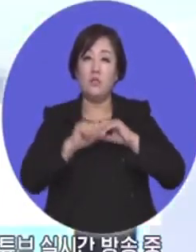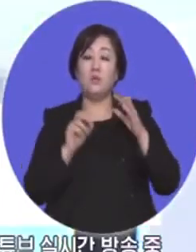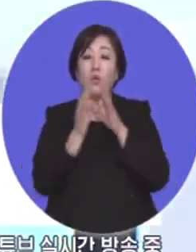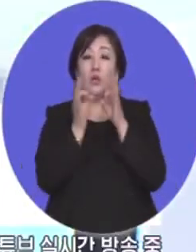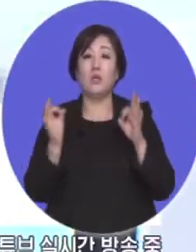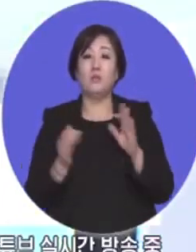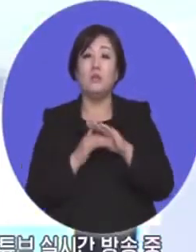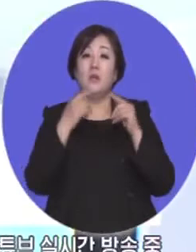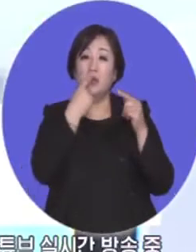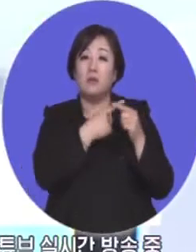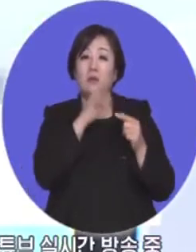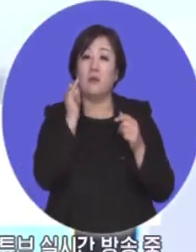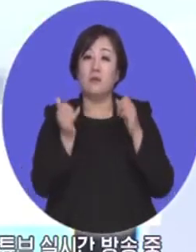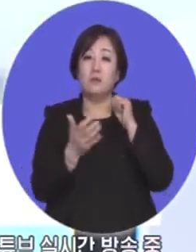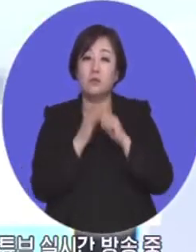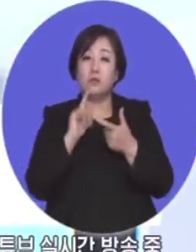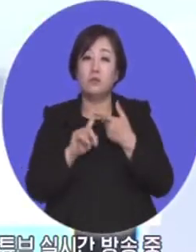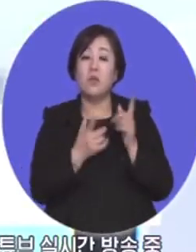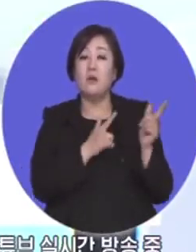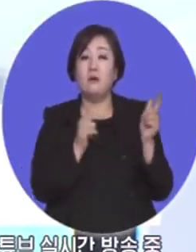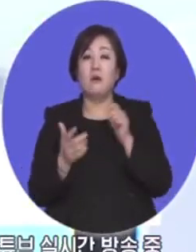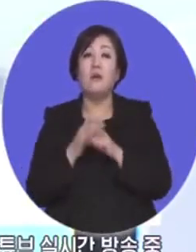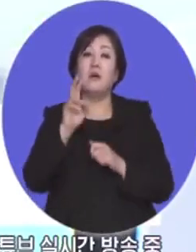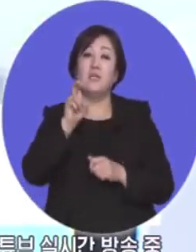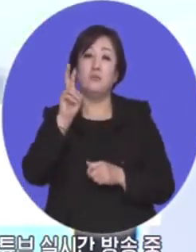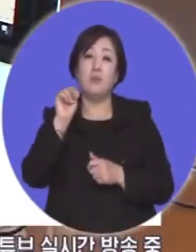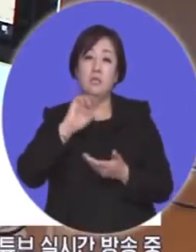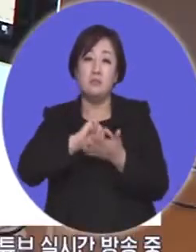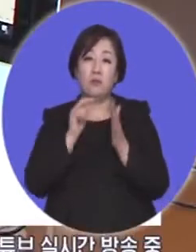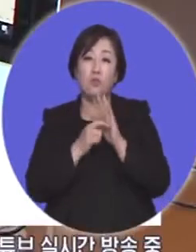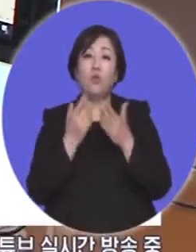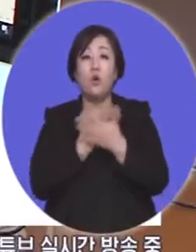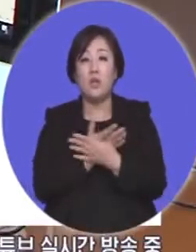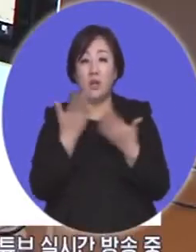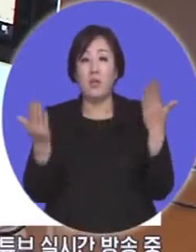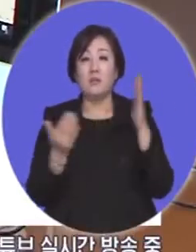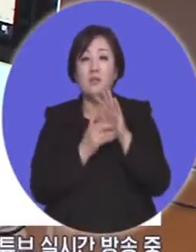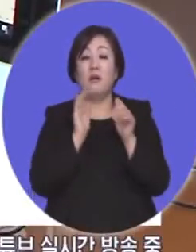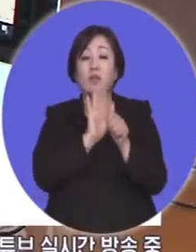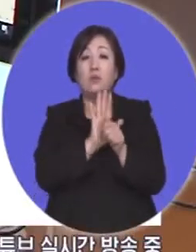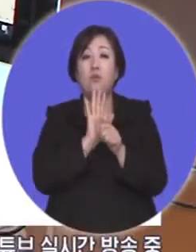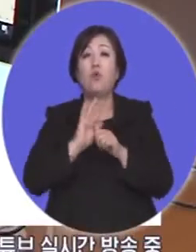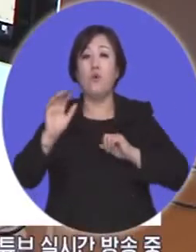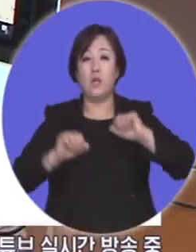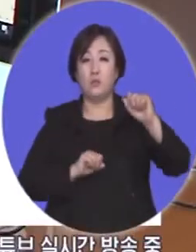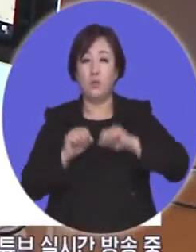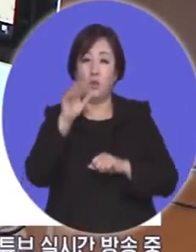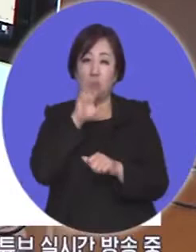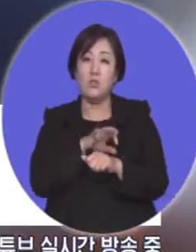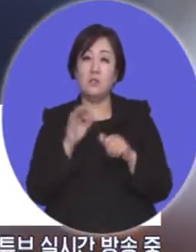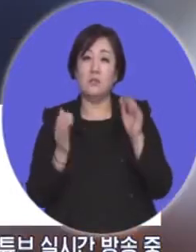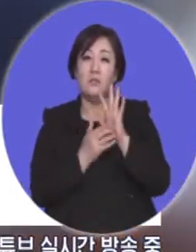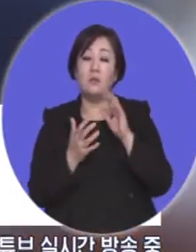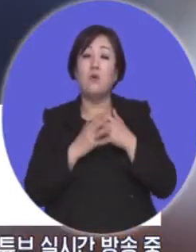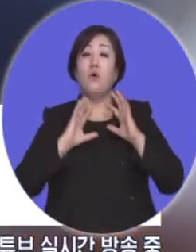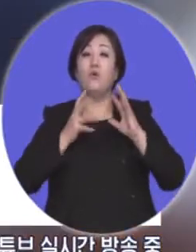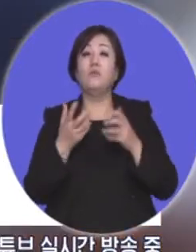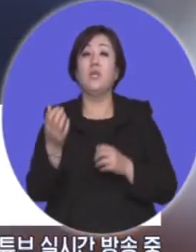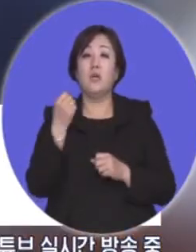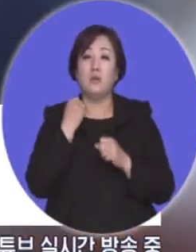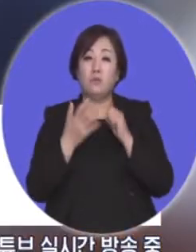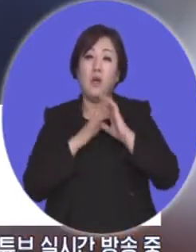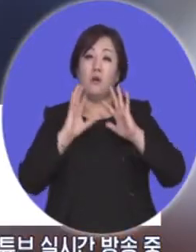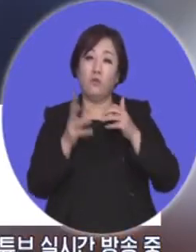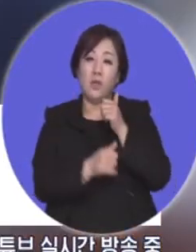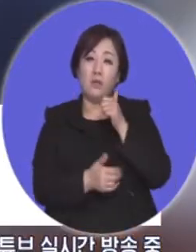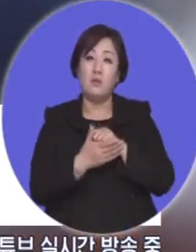1월 출판기념회에서 다과 20만 원 상당을 돌려 기부 행위로 기소됐습니다. 이에 따라 국민의힘은